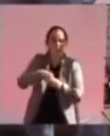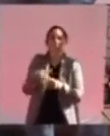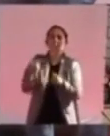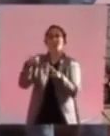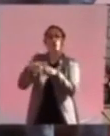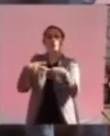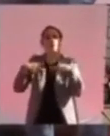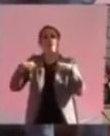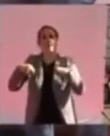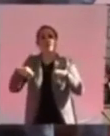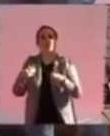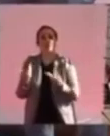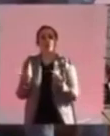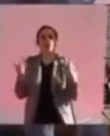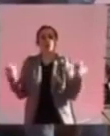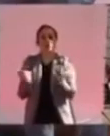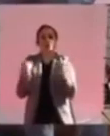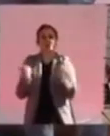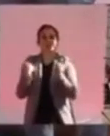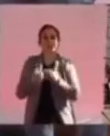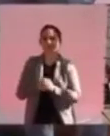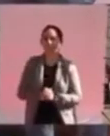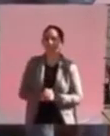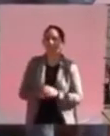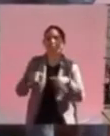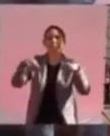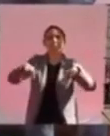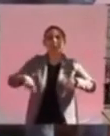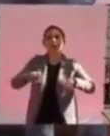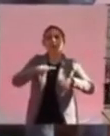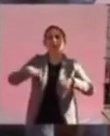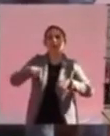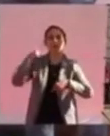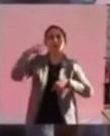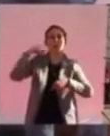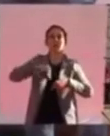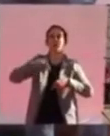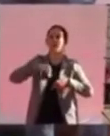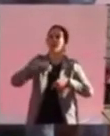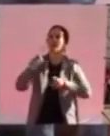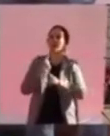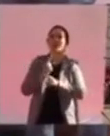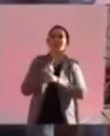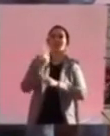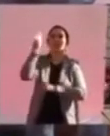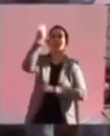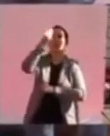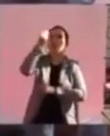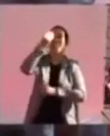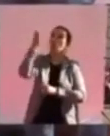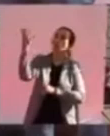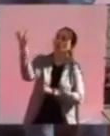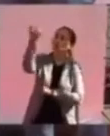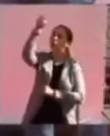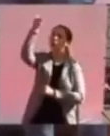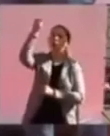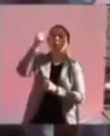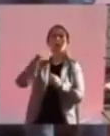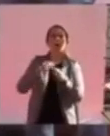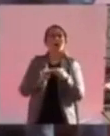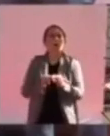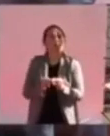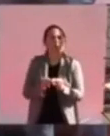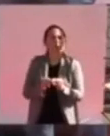oggi siamo consapevoli che per realizzare il nostro sogno e per volare alto senza rischiare che però tutto